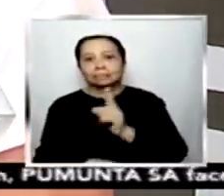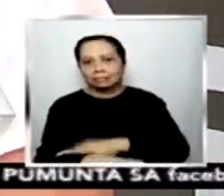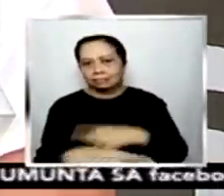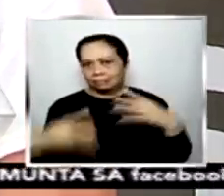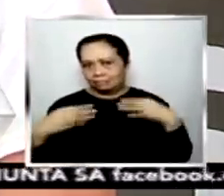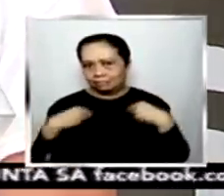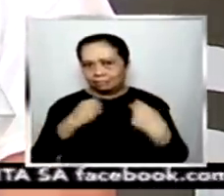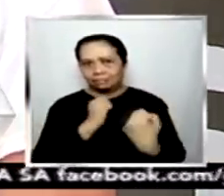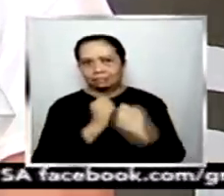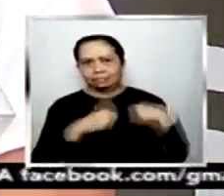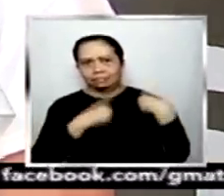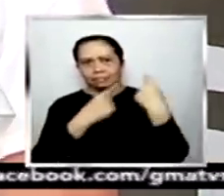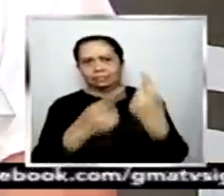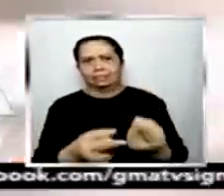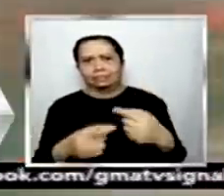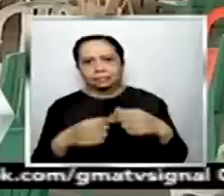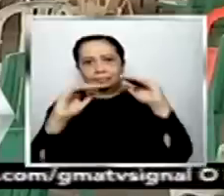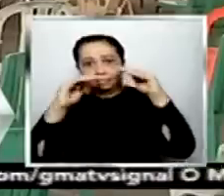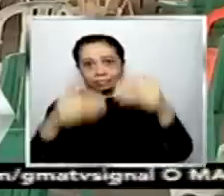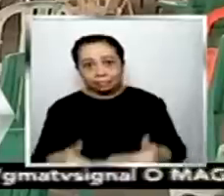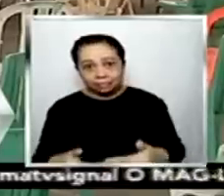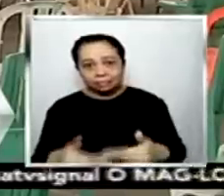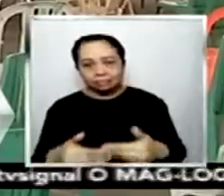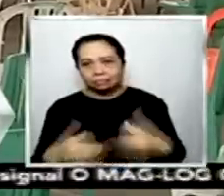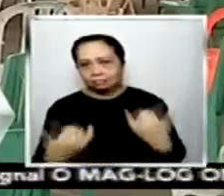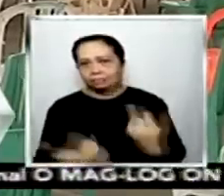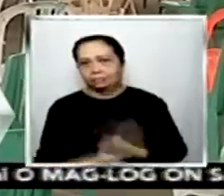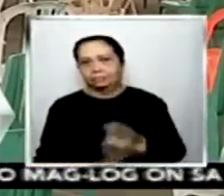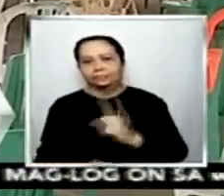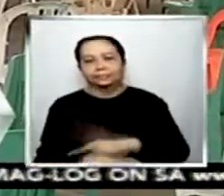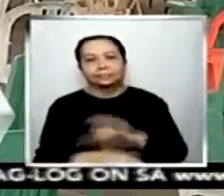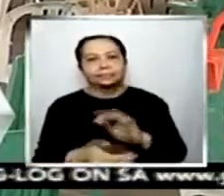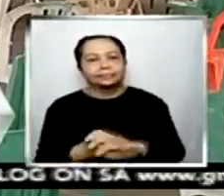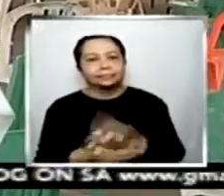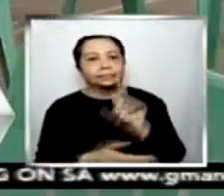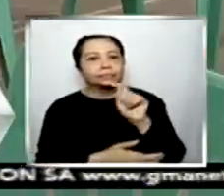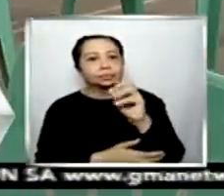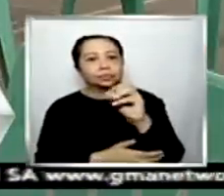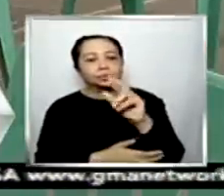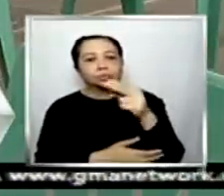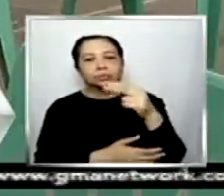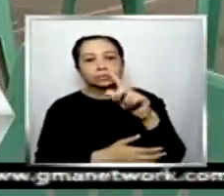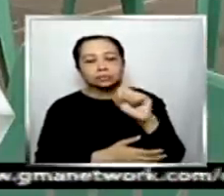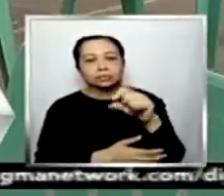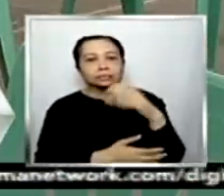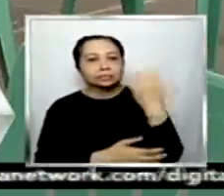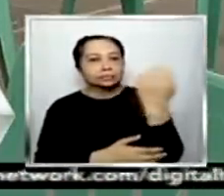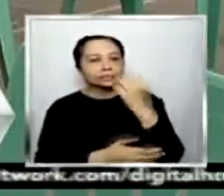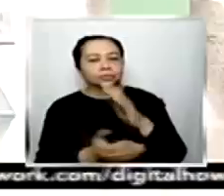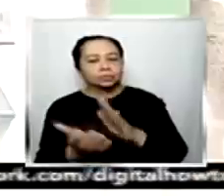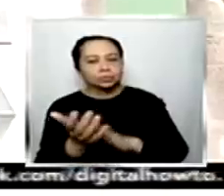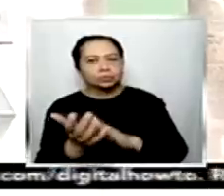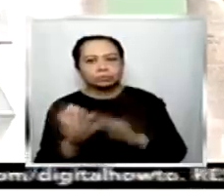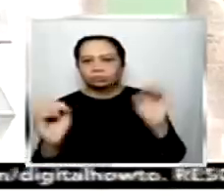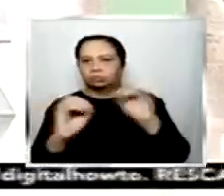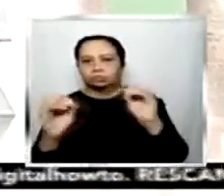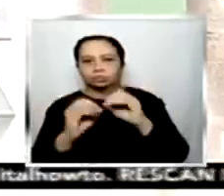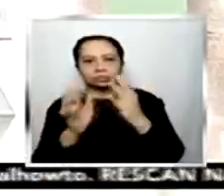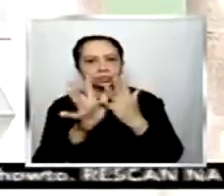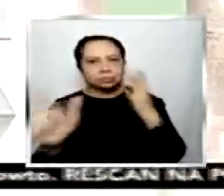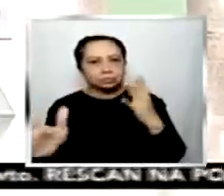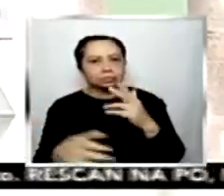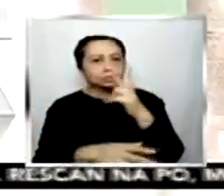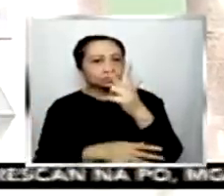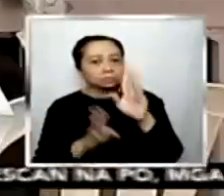nung unang nag-lockdown. Sa Toro Hills Elementary School naman, walang pila kaninang umaga bagamat tatlong barangay ang